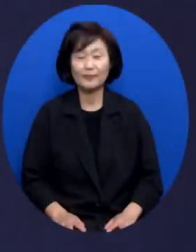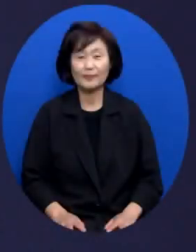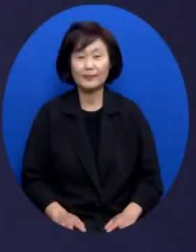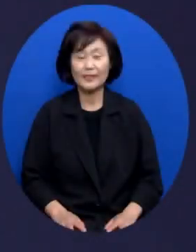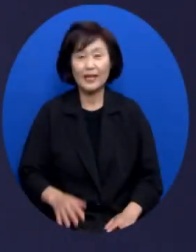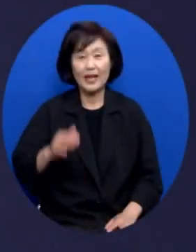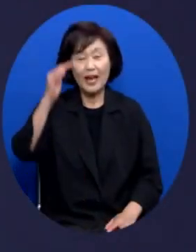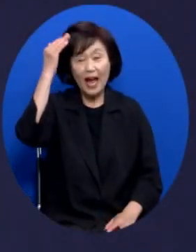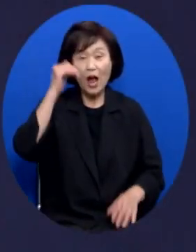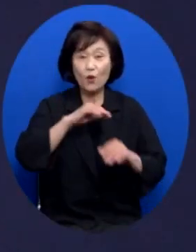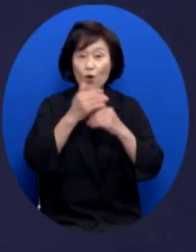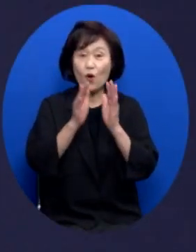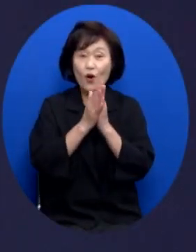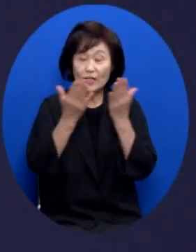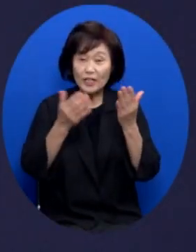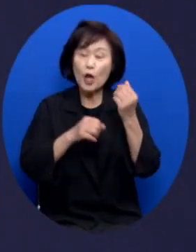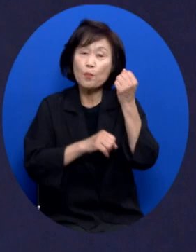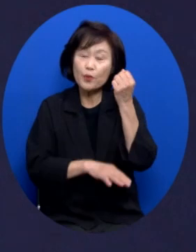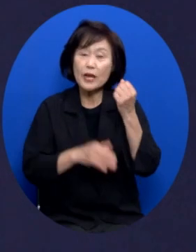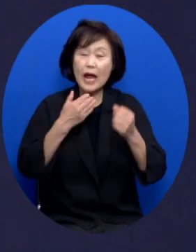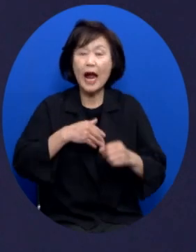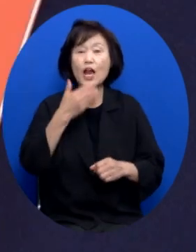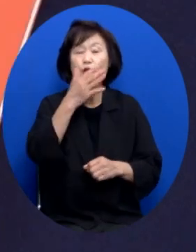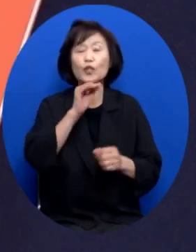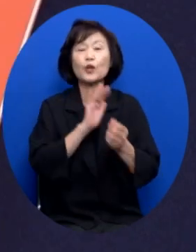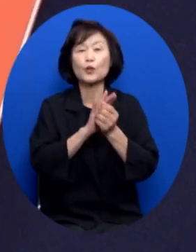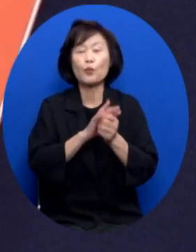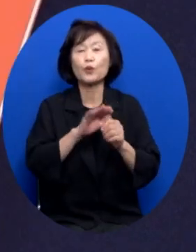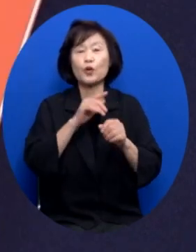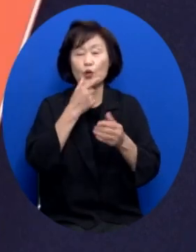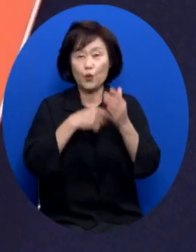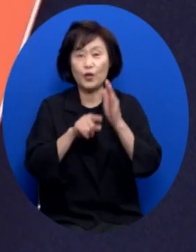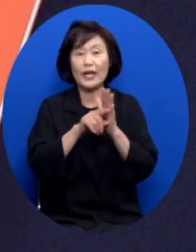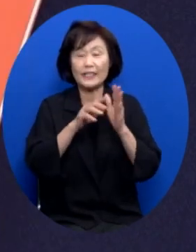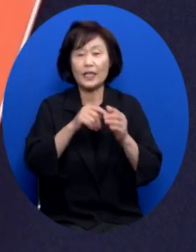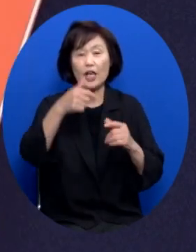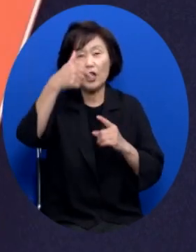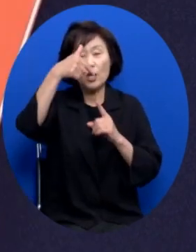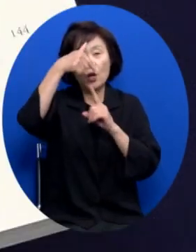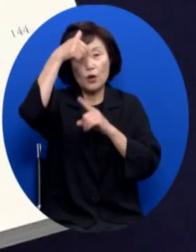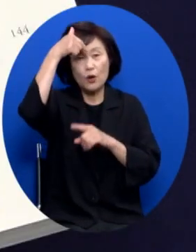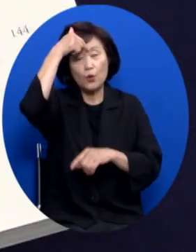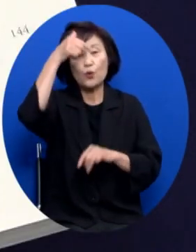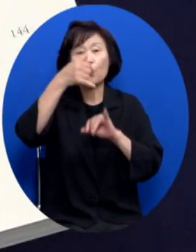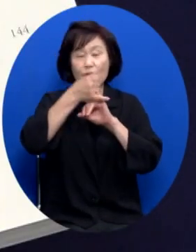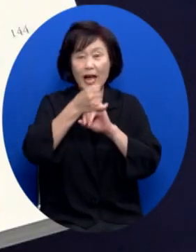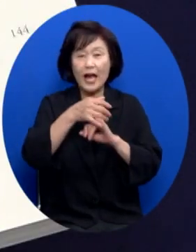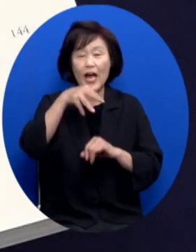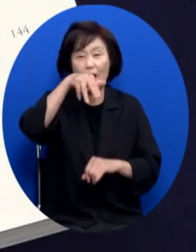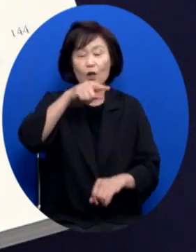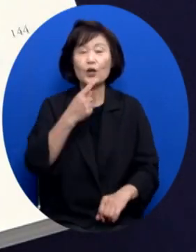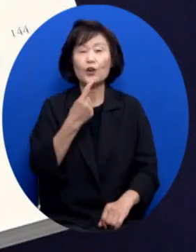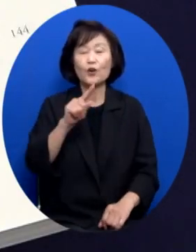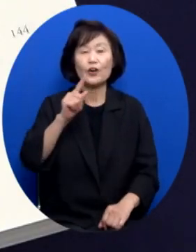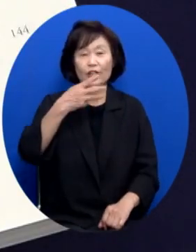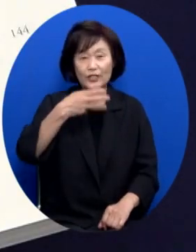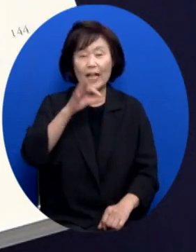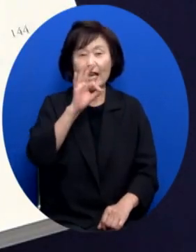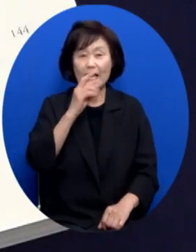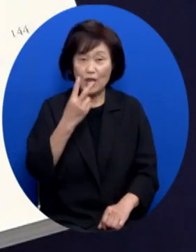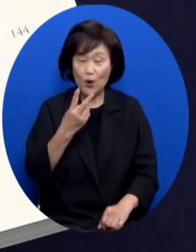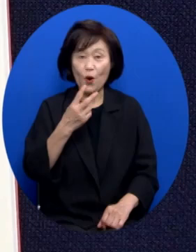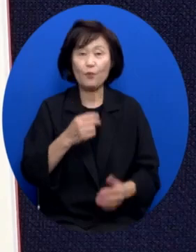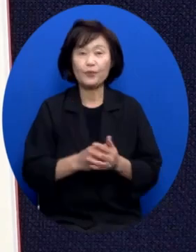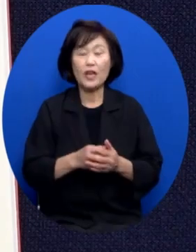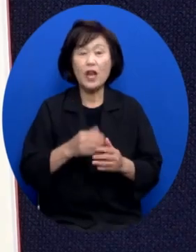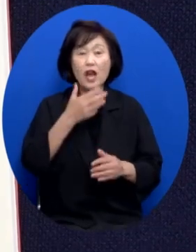우리나라 성경의 뿌리를 알 수 있도록 돕는 책, 구약 촬요입니다. 1899년 대한제국 시기